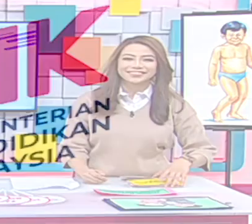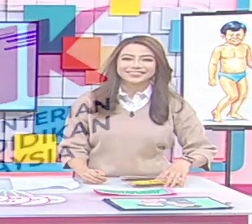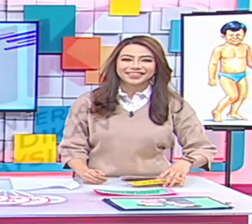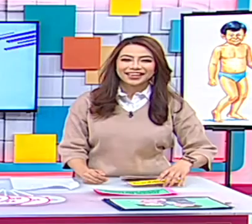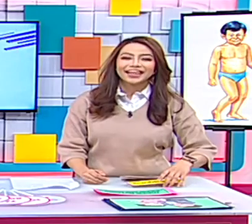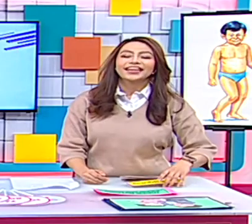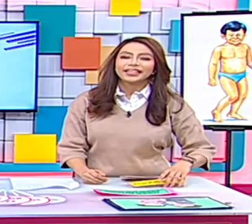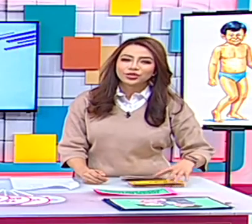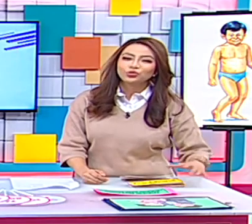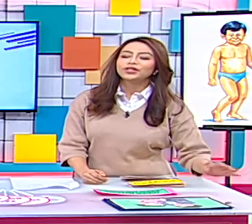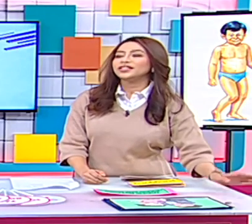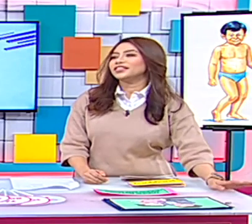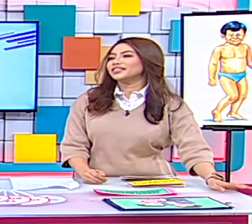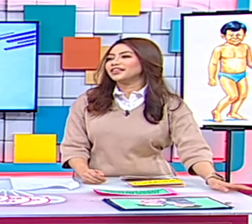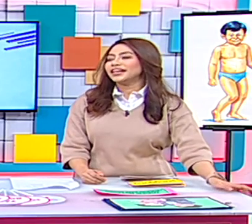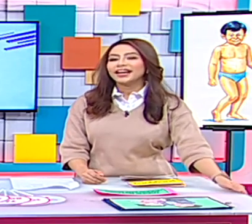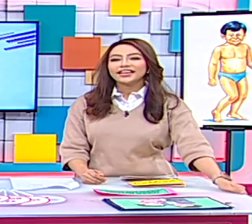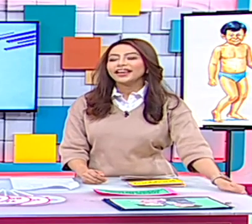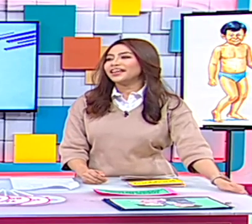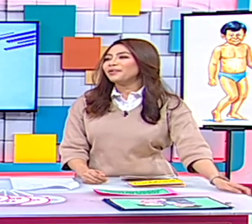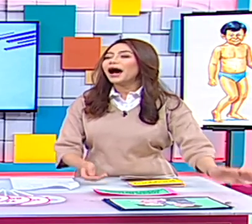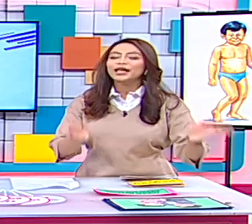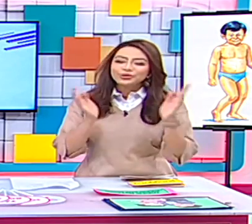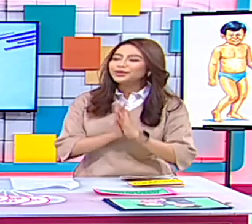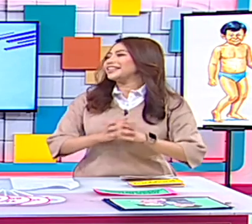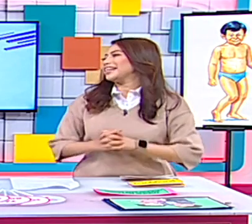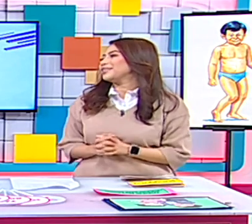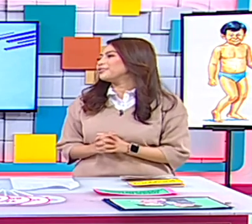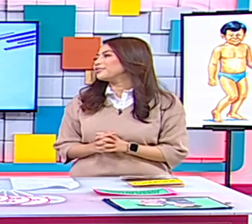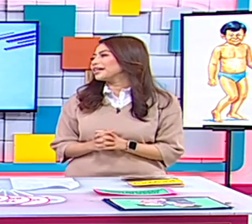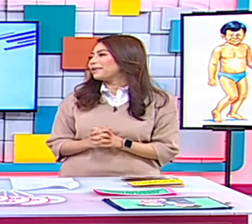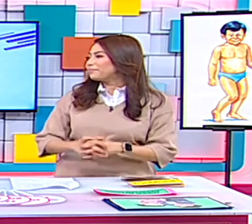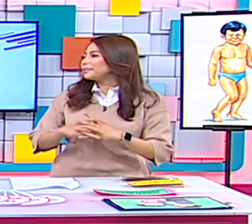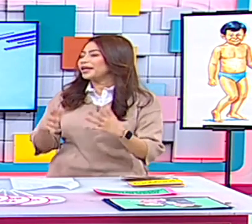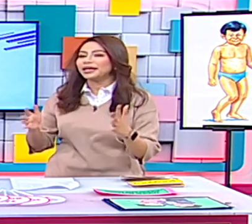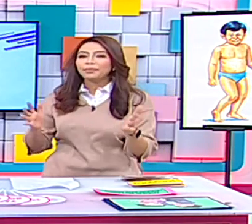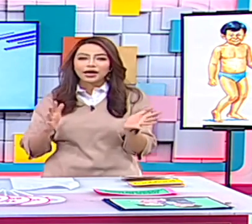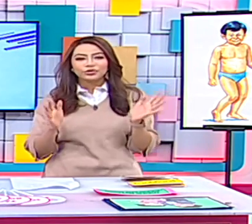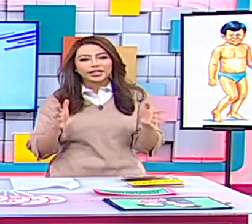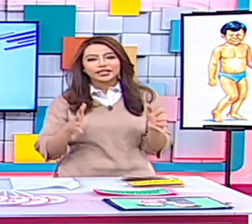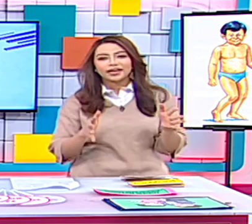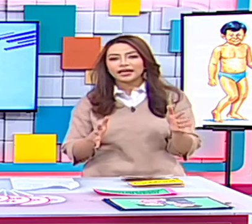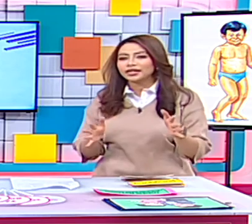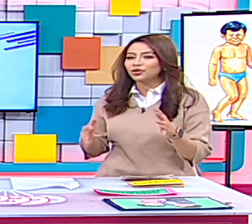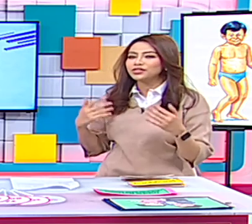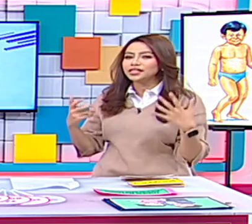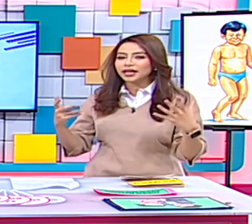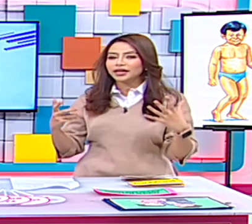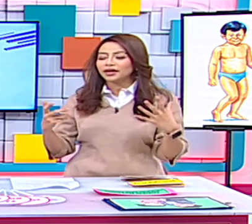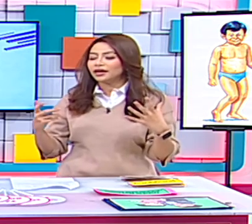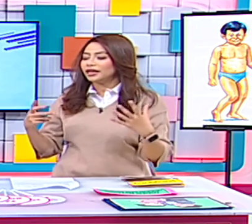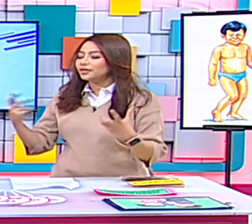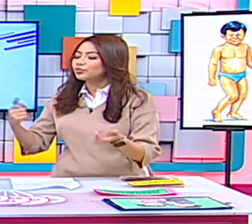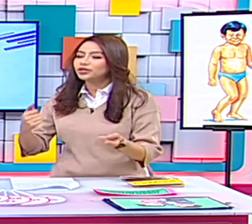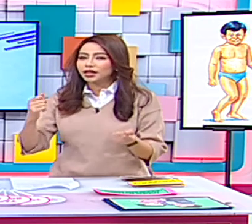KPM. Itu dia adik-adik yang malulah cikgu. Kenapa mereka malu ni kita akan